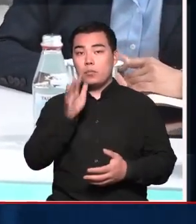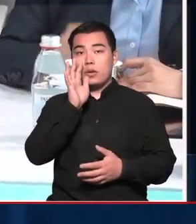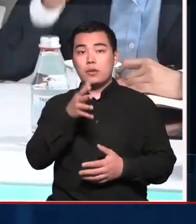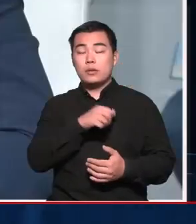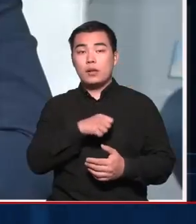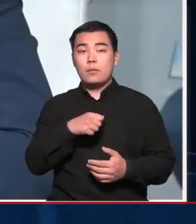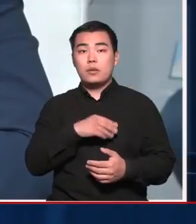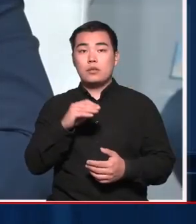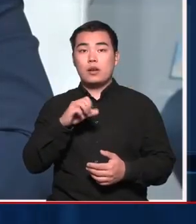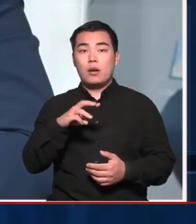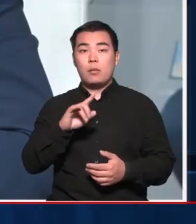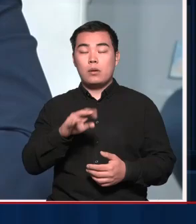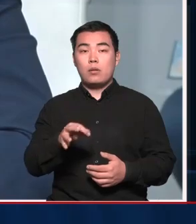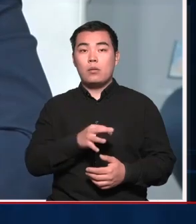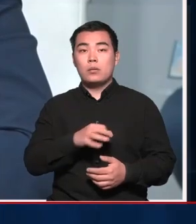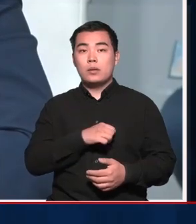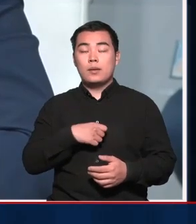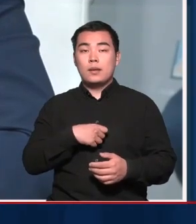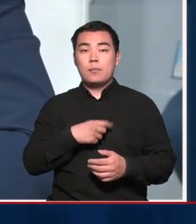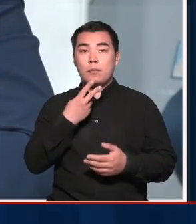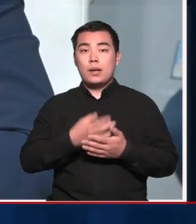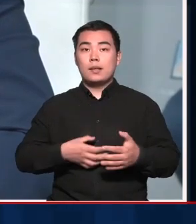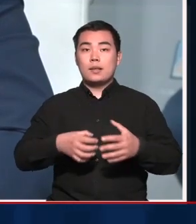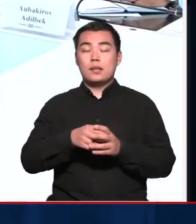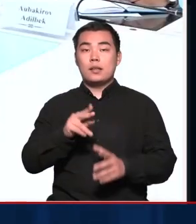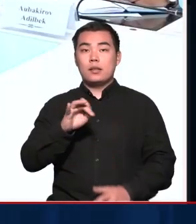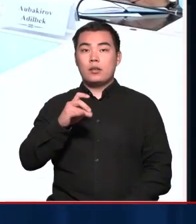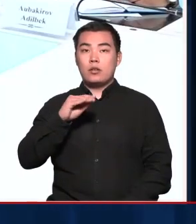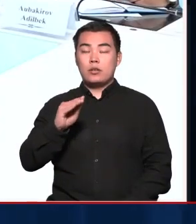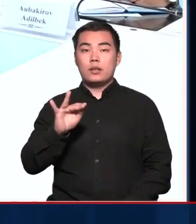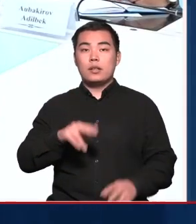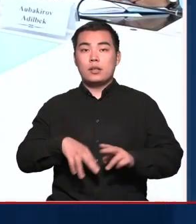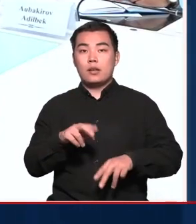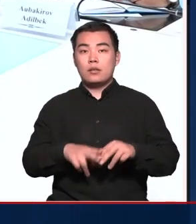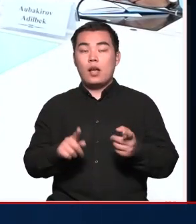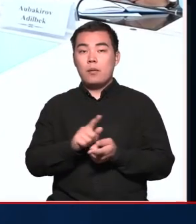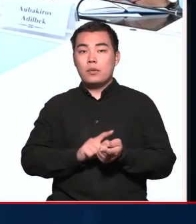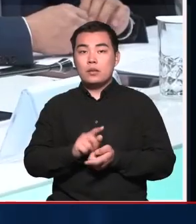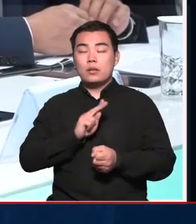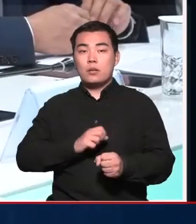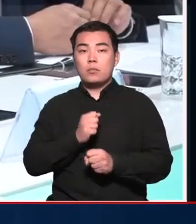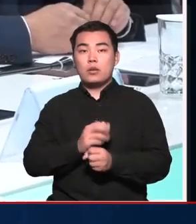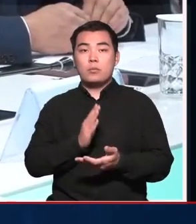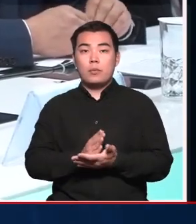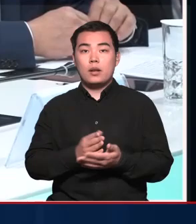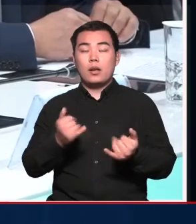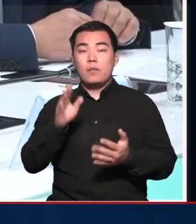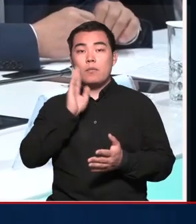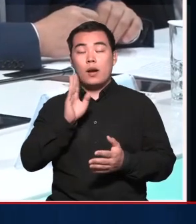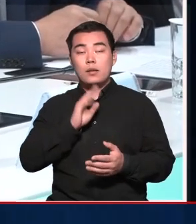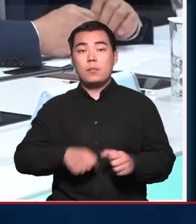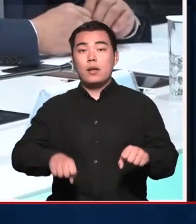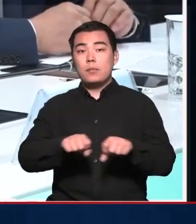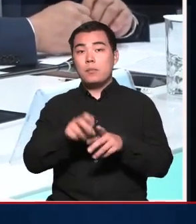бері Жамбыл облысындағы ирригациялық арналарды, дренаж жүйелері мен құрылыстарды жаңғыртумен айналысып келеді. Енді суару